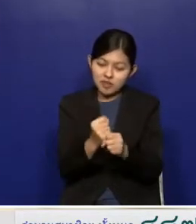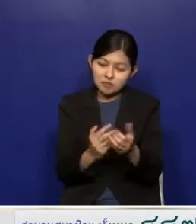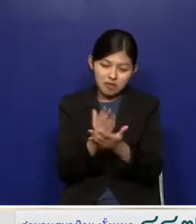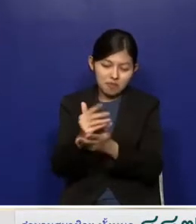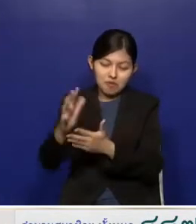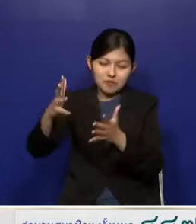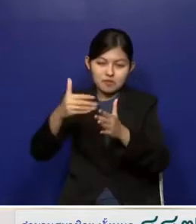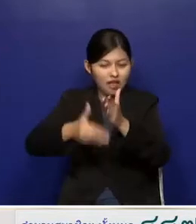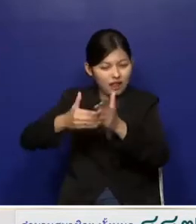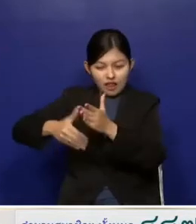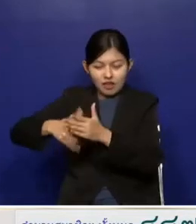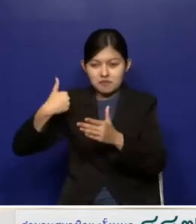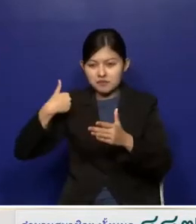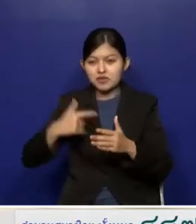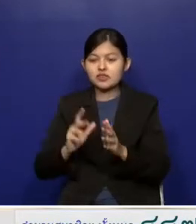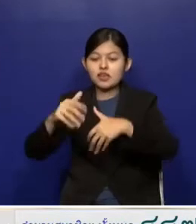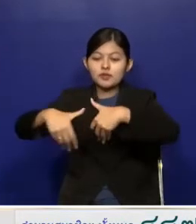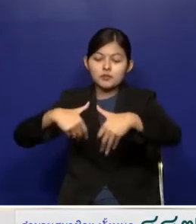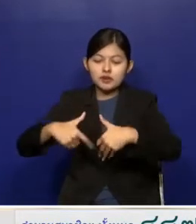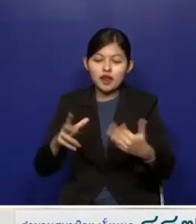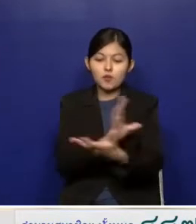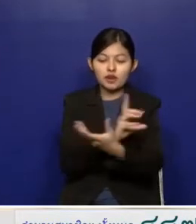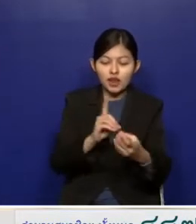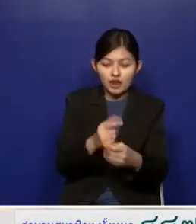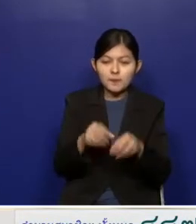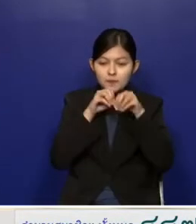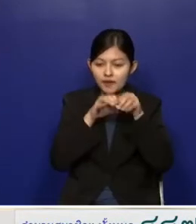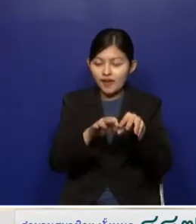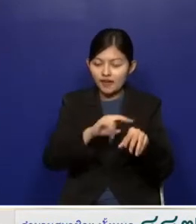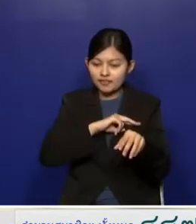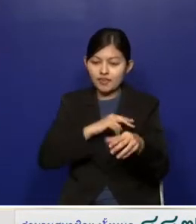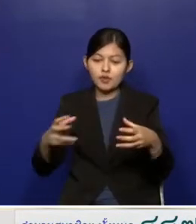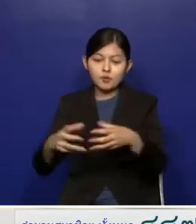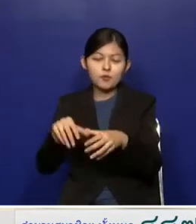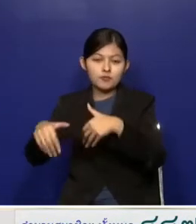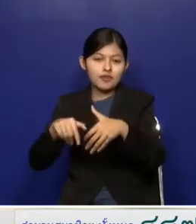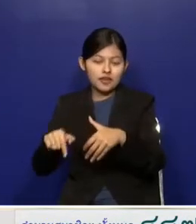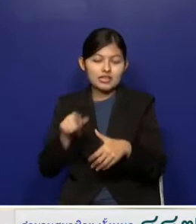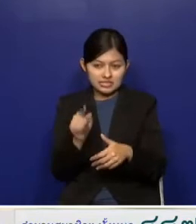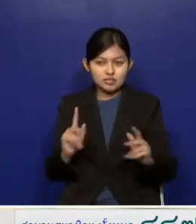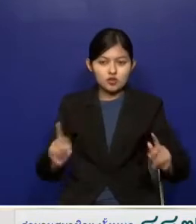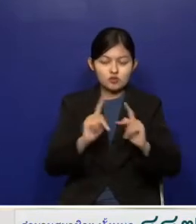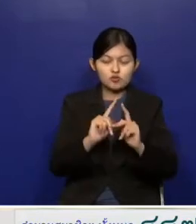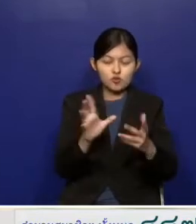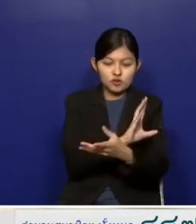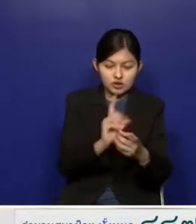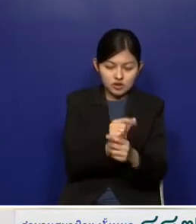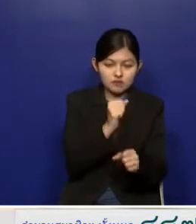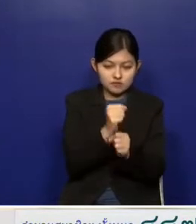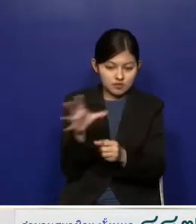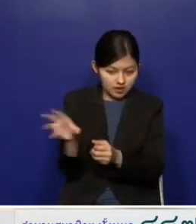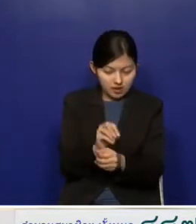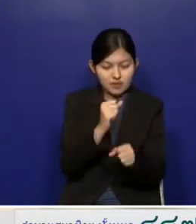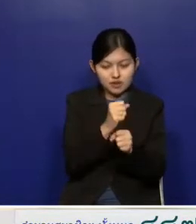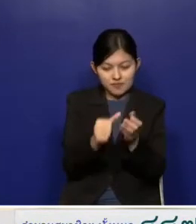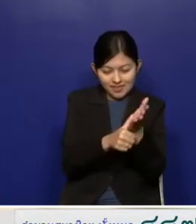ชาชนทเป็นคนประกาศเขตวฐนธรมพิเศษเองเรื่องนี้กระสวงวฐนธรมควนรับไปแล้ไปดำเนินการต่อนะครับแม้กทง